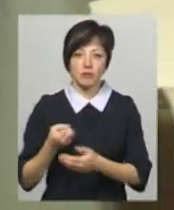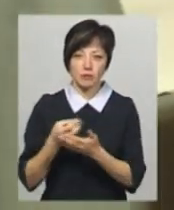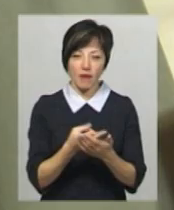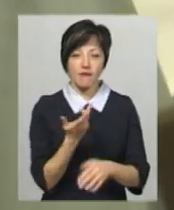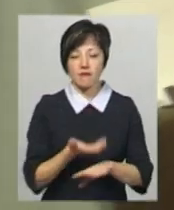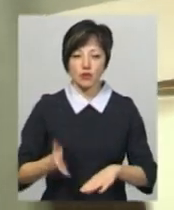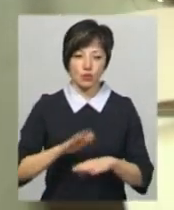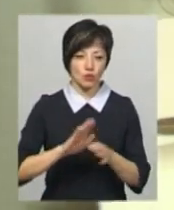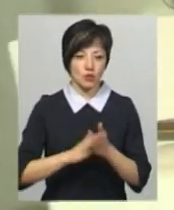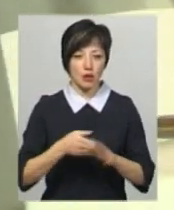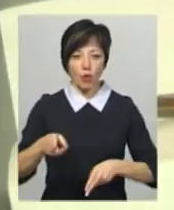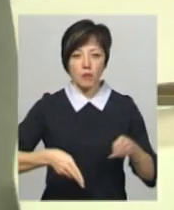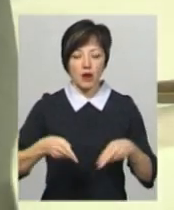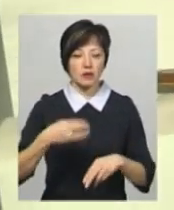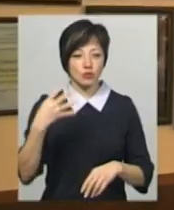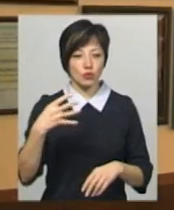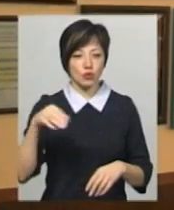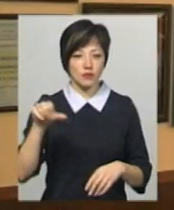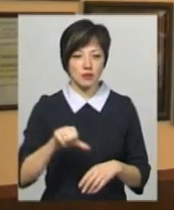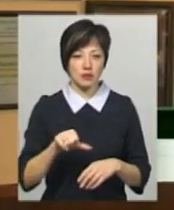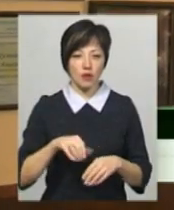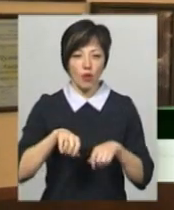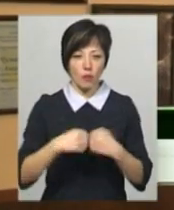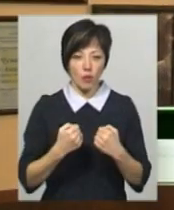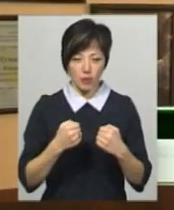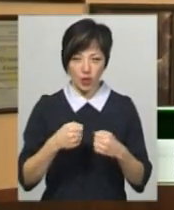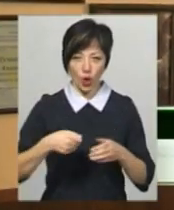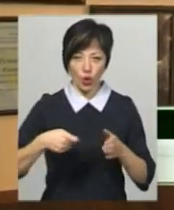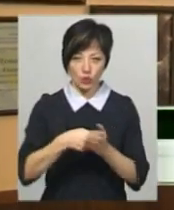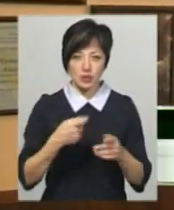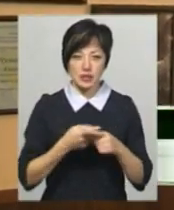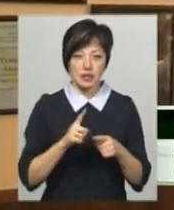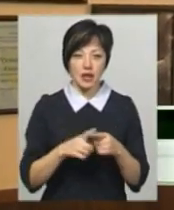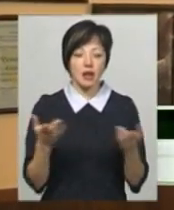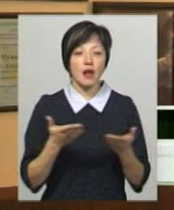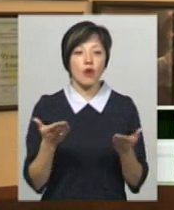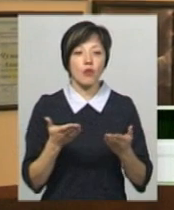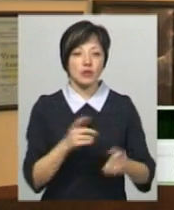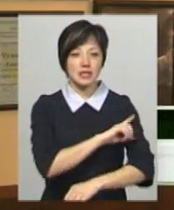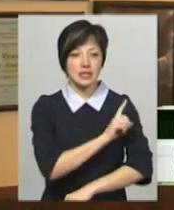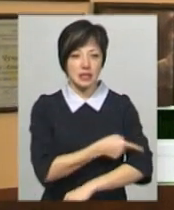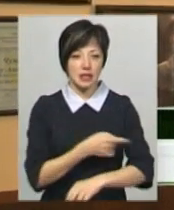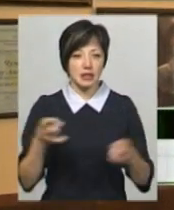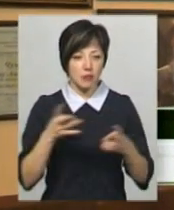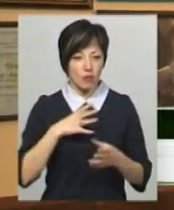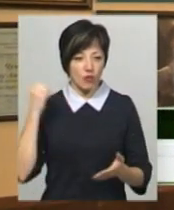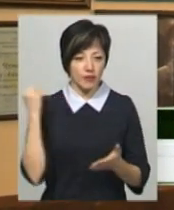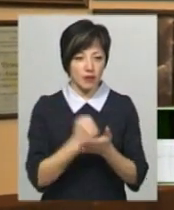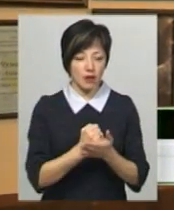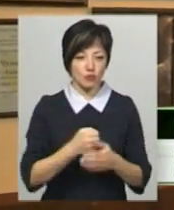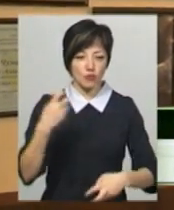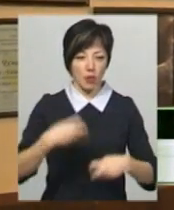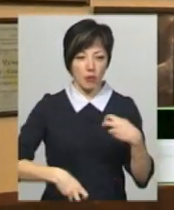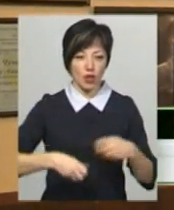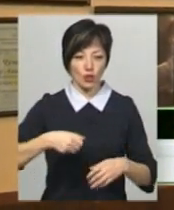важкому стані. Операція тривала 40 хвилин. З обломаною ручкою. Якщо обломана ручка, це з якою силою треба було бити? Що ж